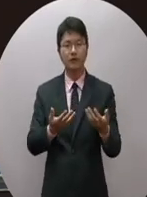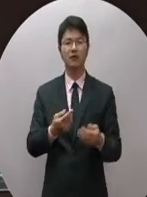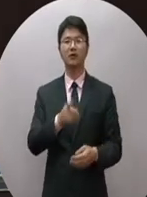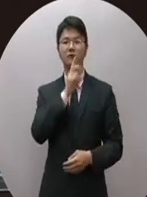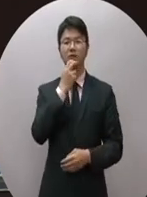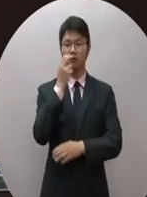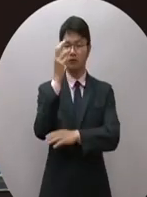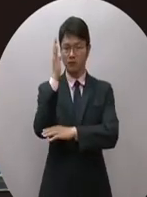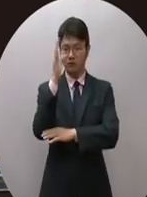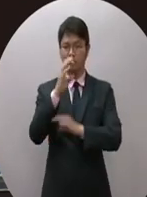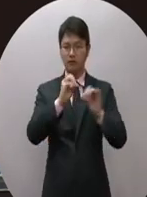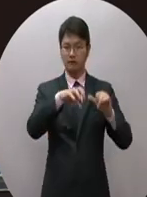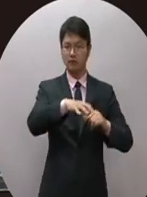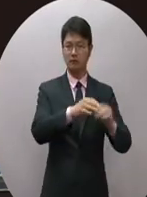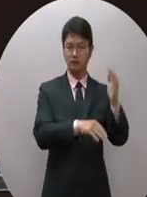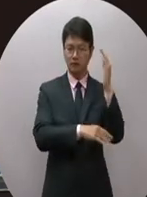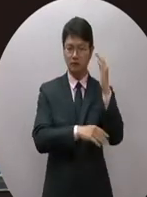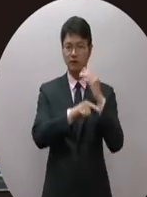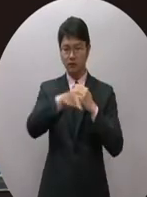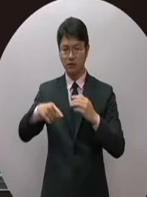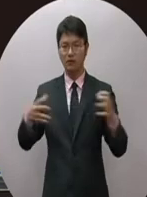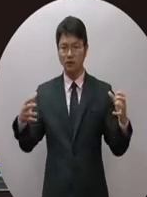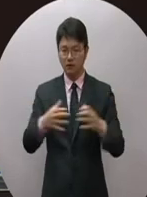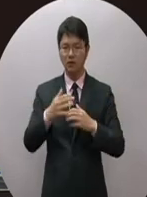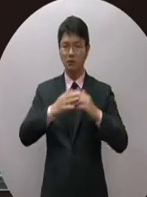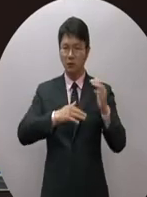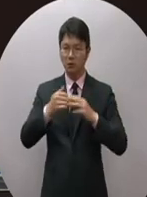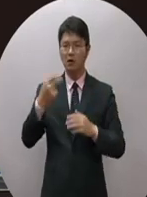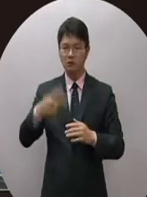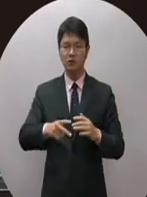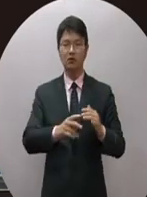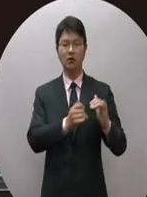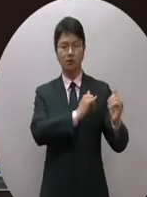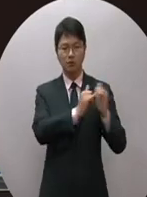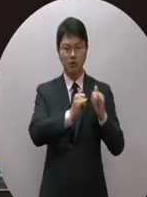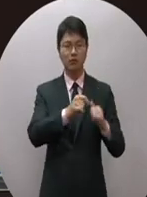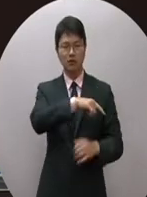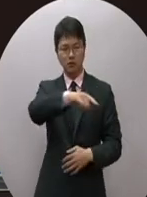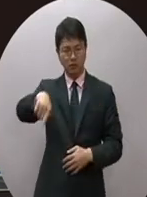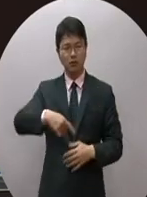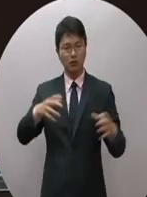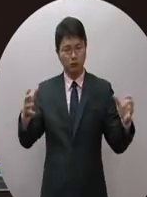及地方政府、政府及民间大家一起